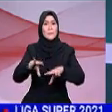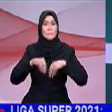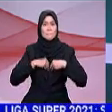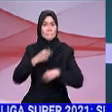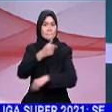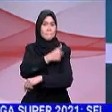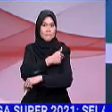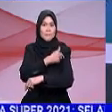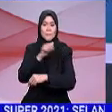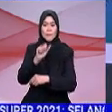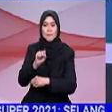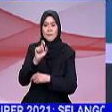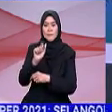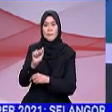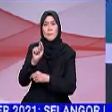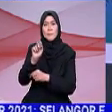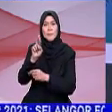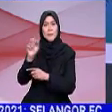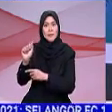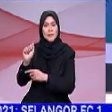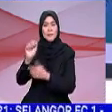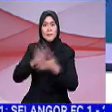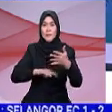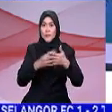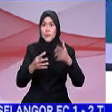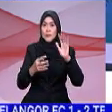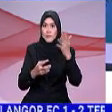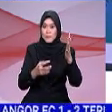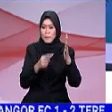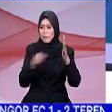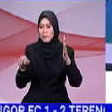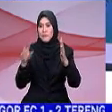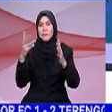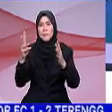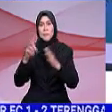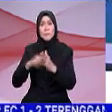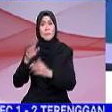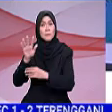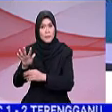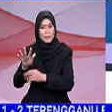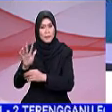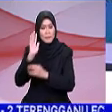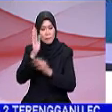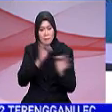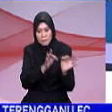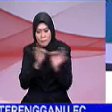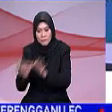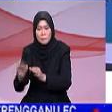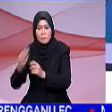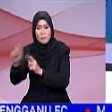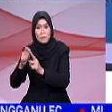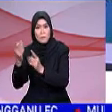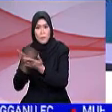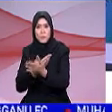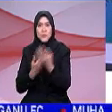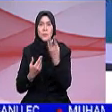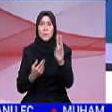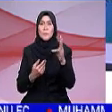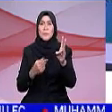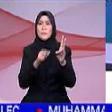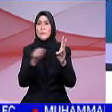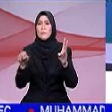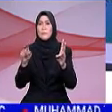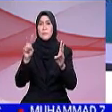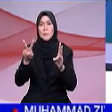vaksin keluaran AstraZeneca yang dijadual pada 15 dan 16 Mei dianjak ke tarikh baharu bermula 17